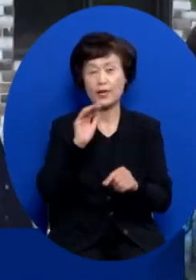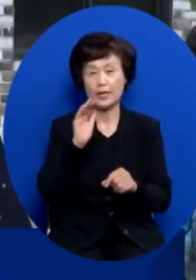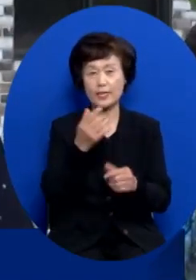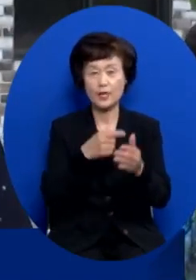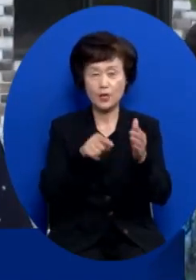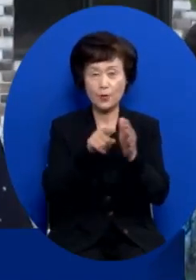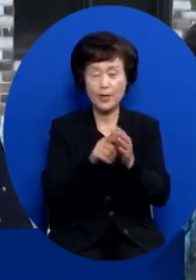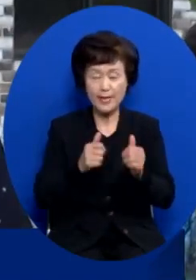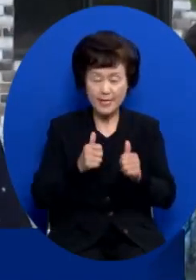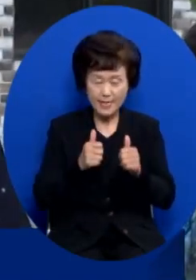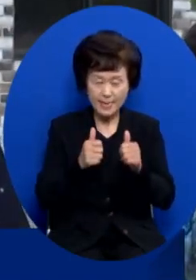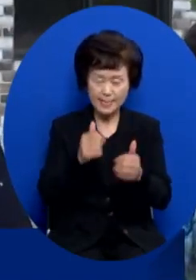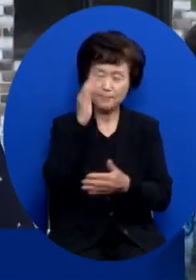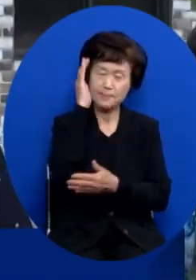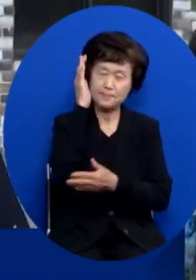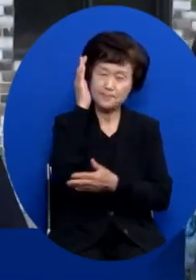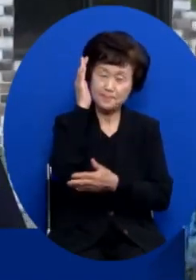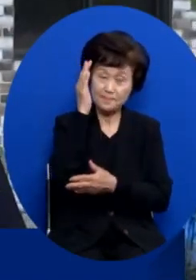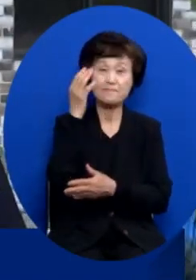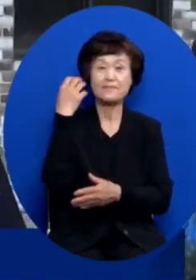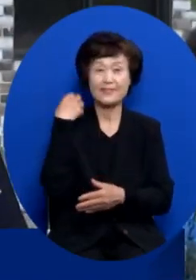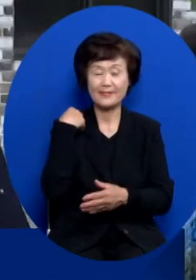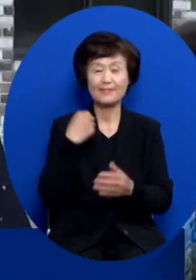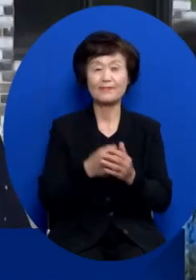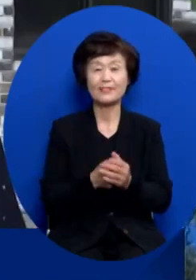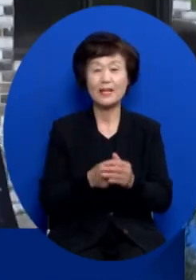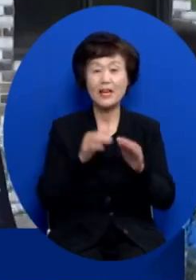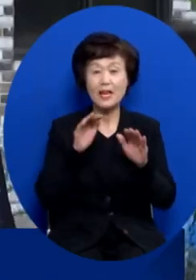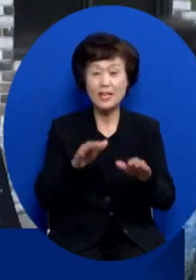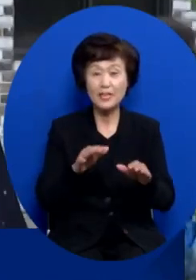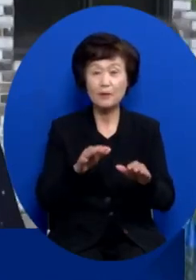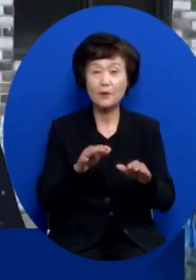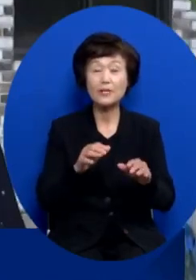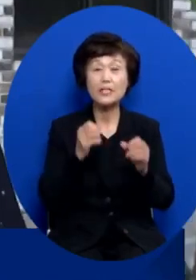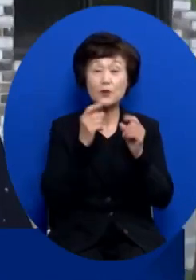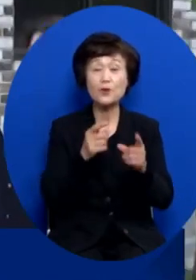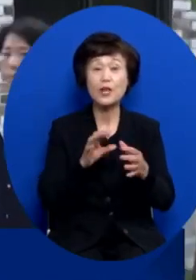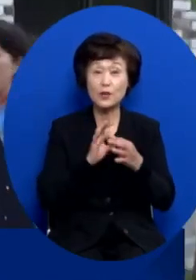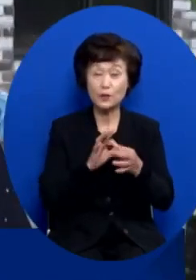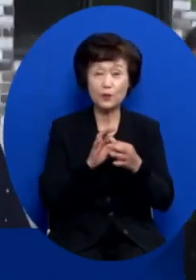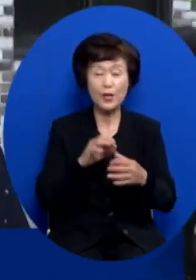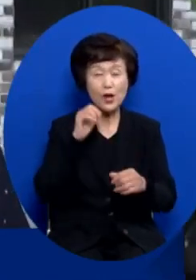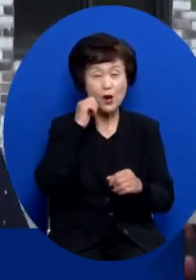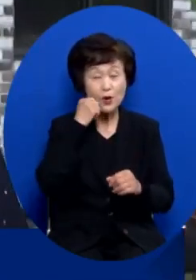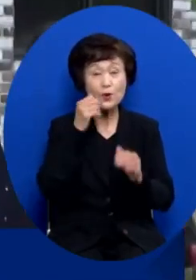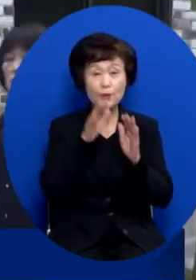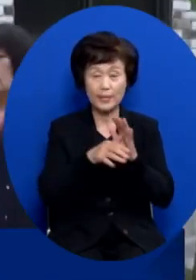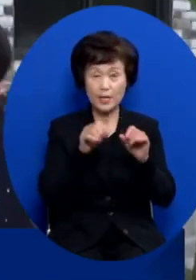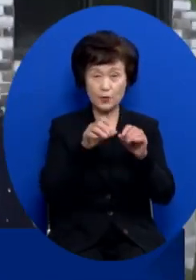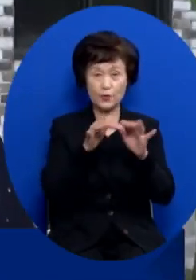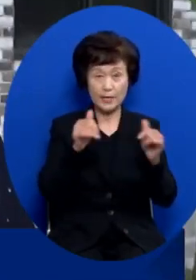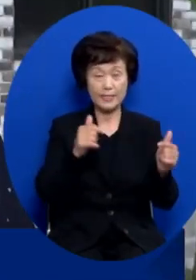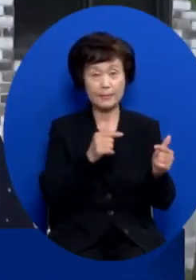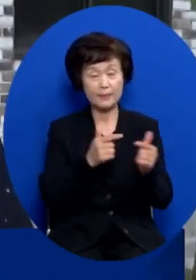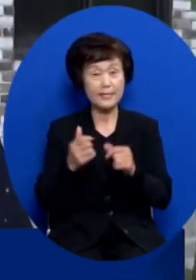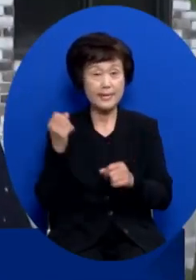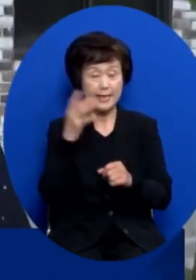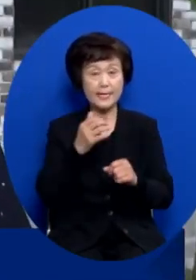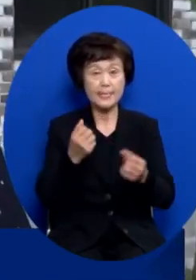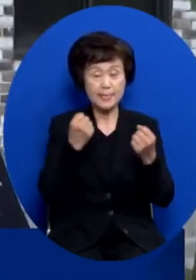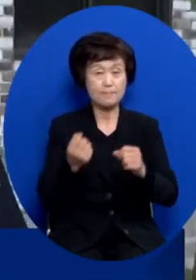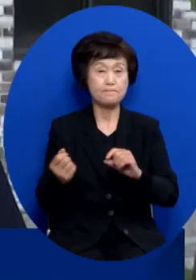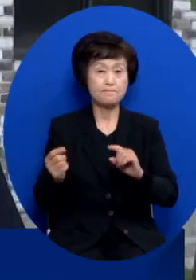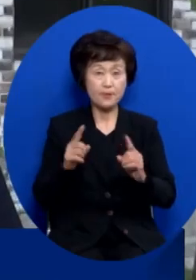열심히 말씀을 전했습니다. 이번 기회를 통해서 이 어려운 시대에 다시 한번 우리 선교사님들이 힘을 얻고